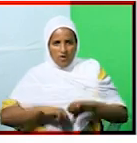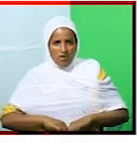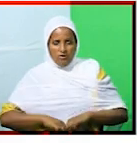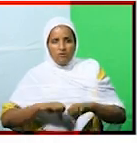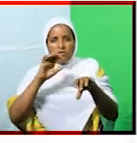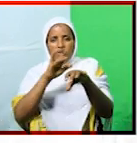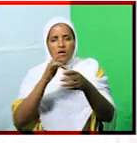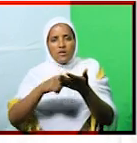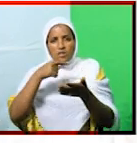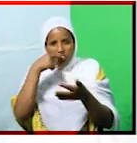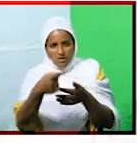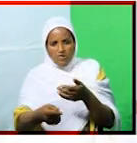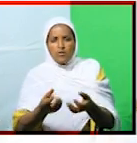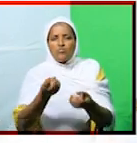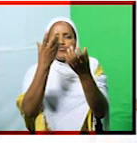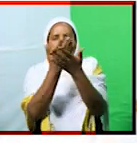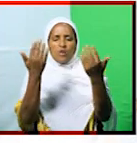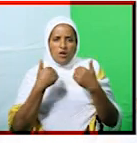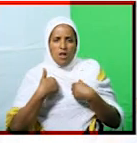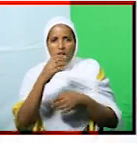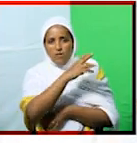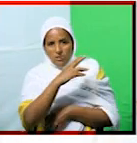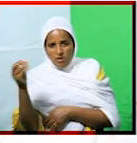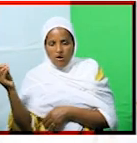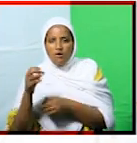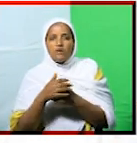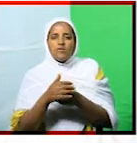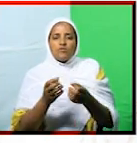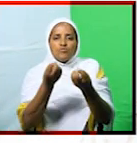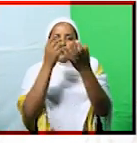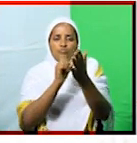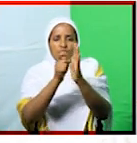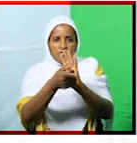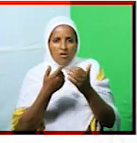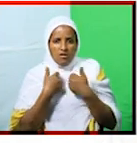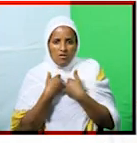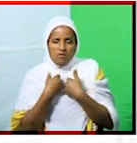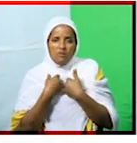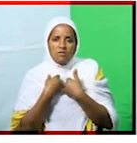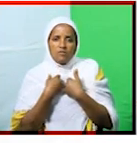ስለሚነሱ መናፍቃን የተነገረ ብዙ ነገር አለና ብዙ ምሳሌ አለ፣